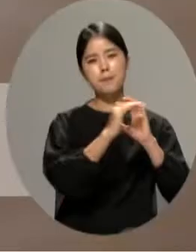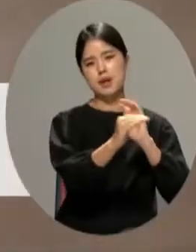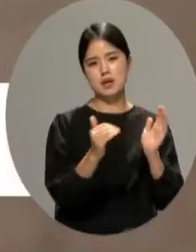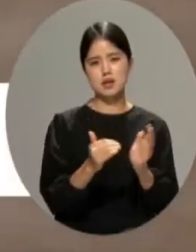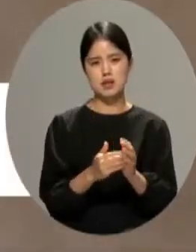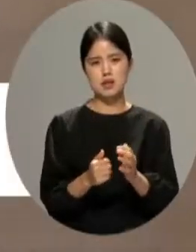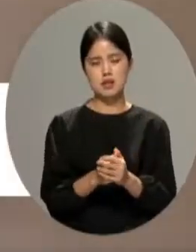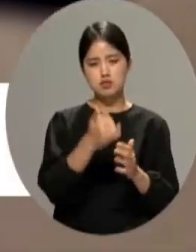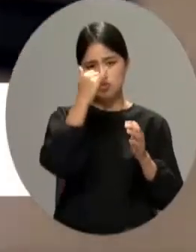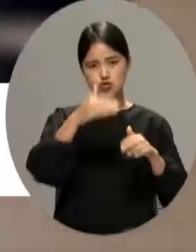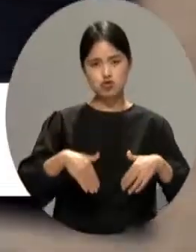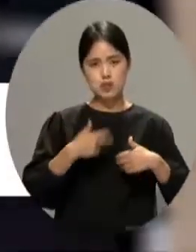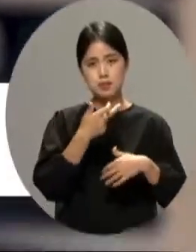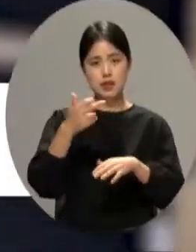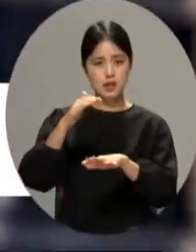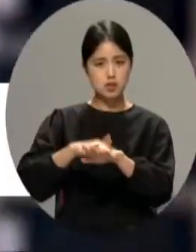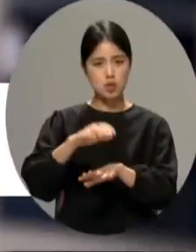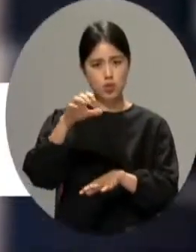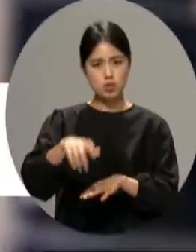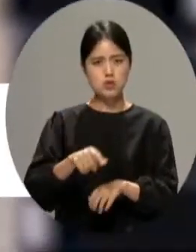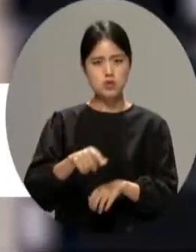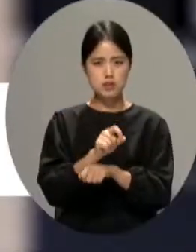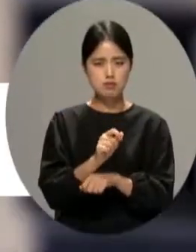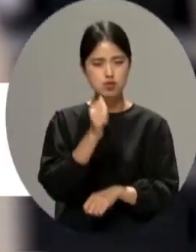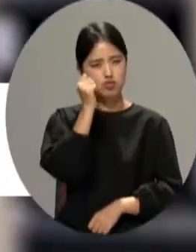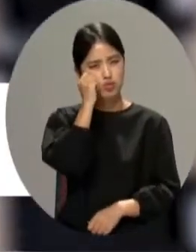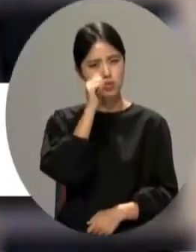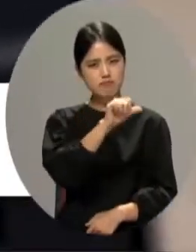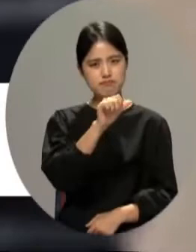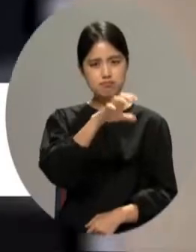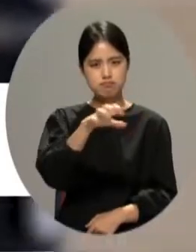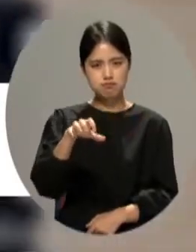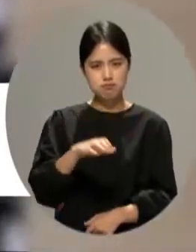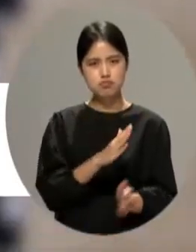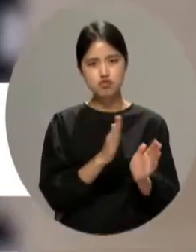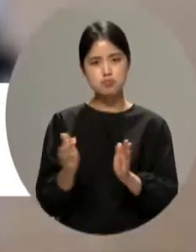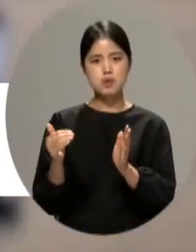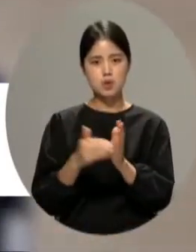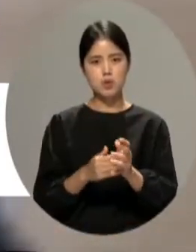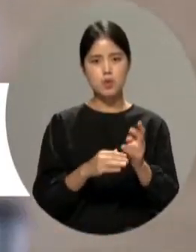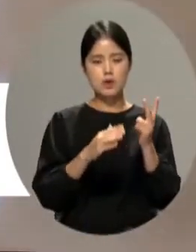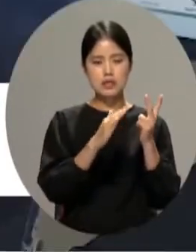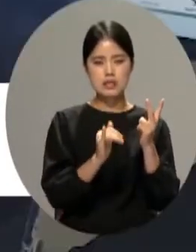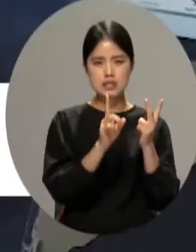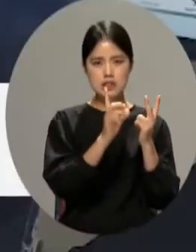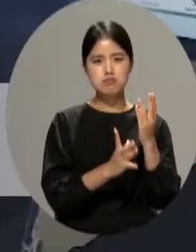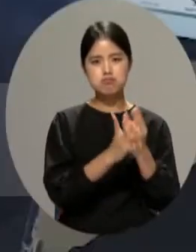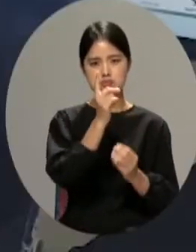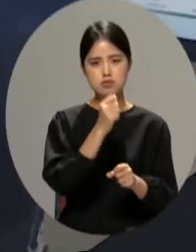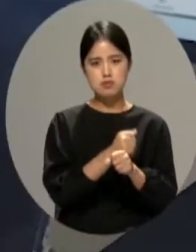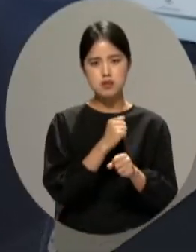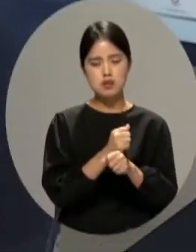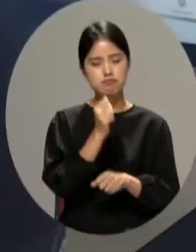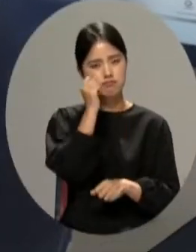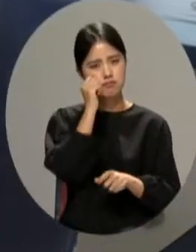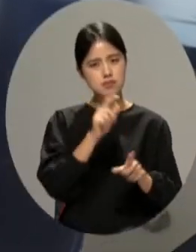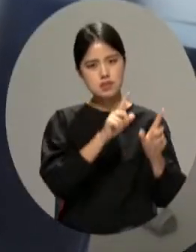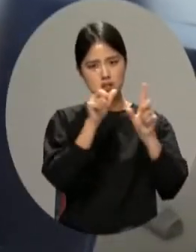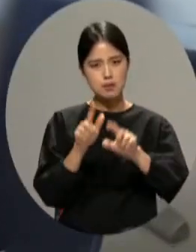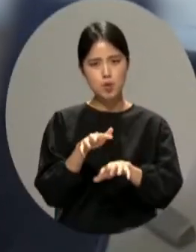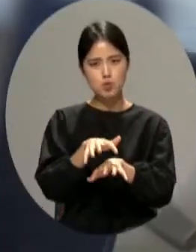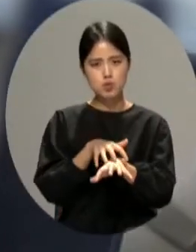충남과 대전 지역의 작업장과 숙소 등 5곳을 마련한 뒤 2인 1조로 합숙하며 조직적으로 범행을 해온 사실도